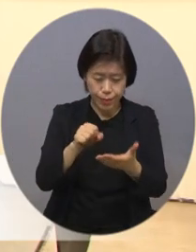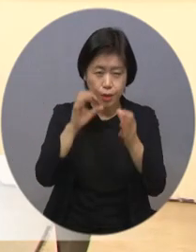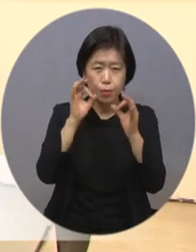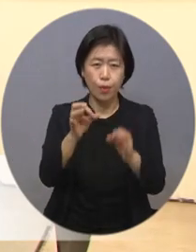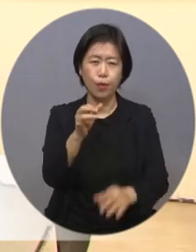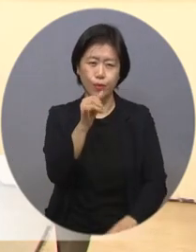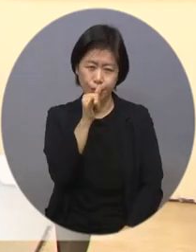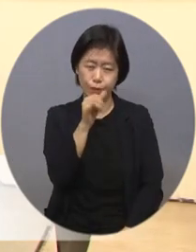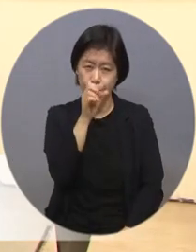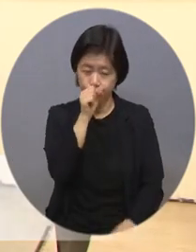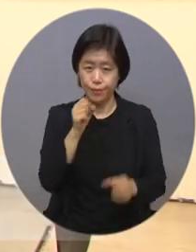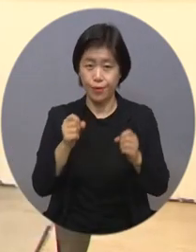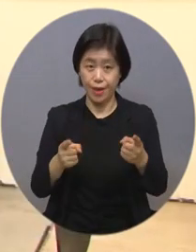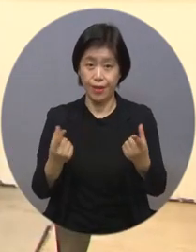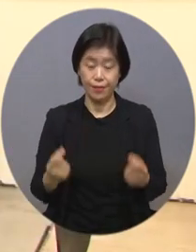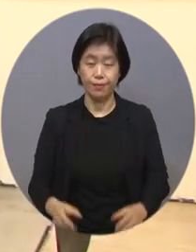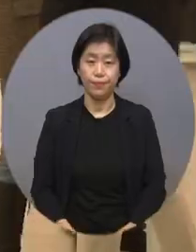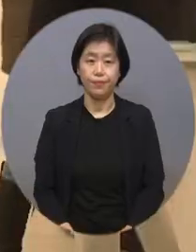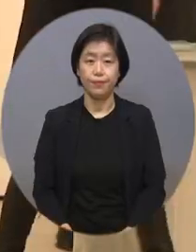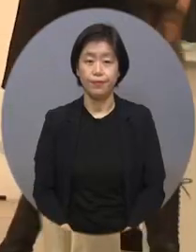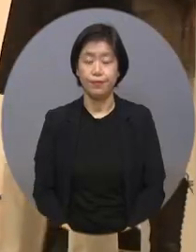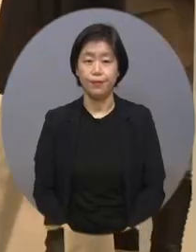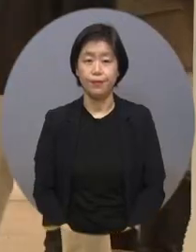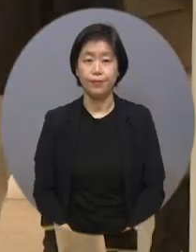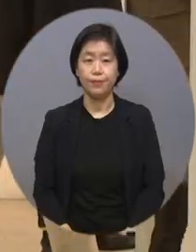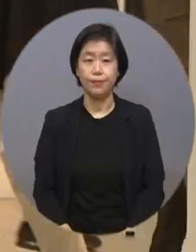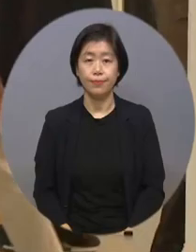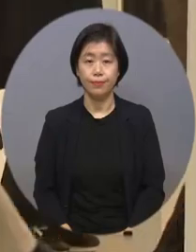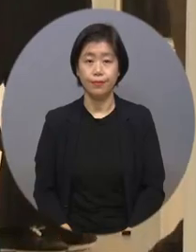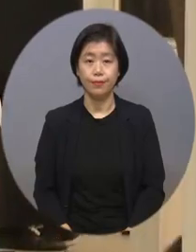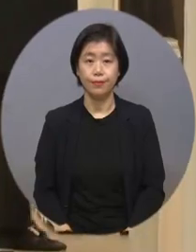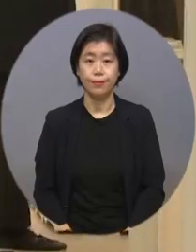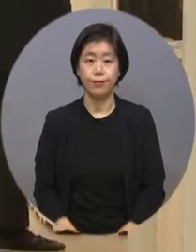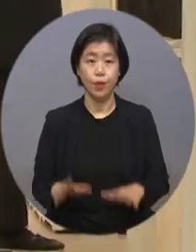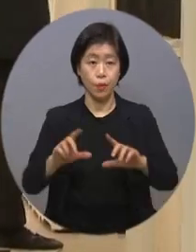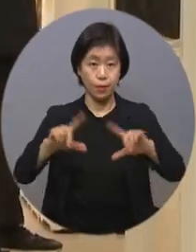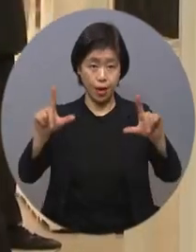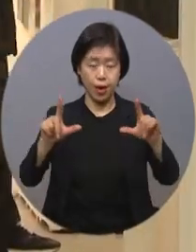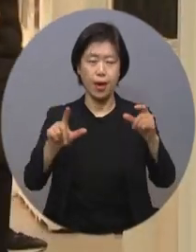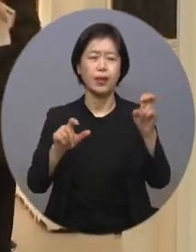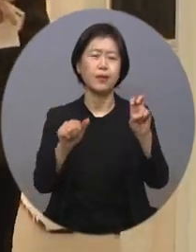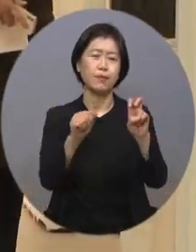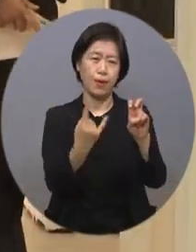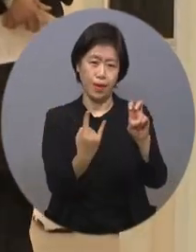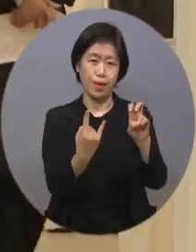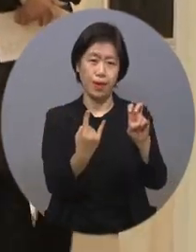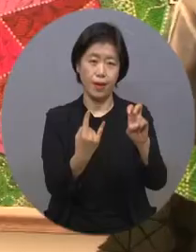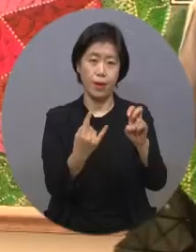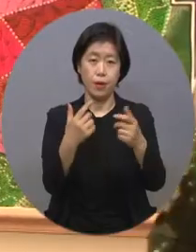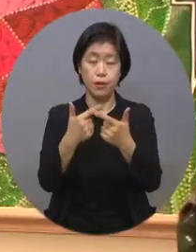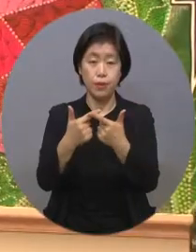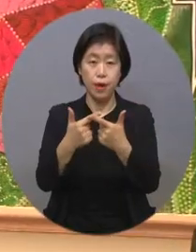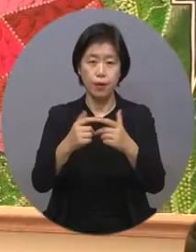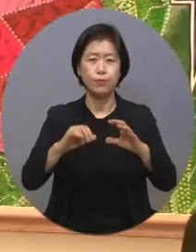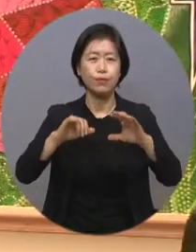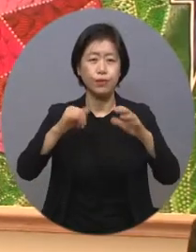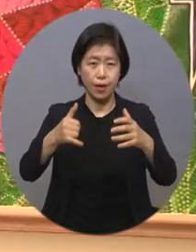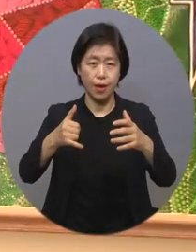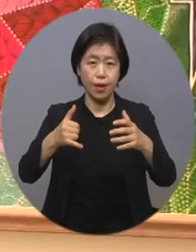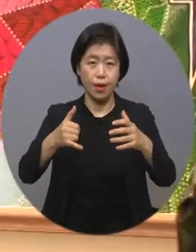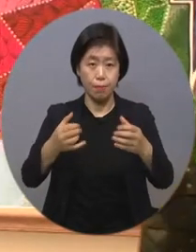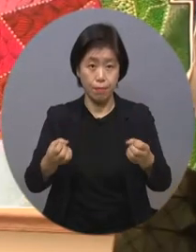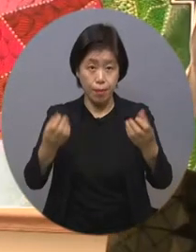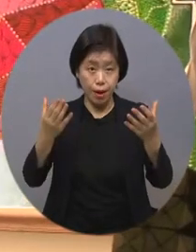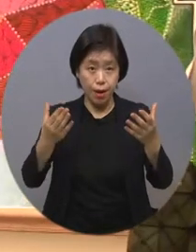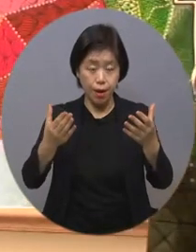좋은 계기가 될것 같습니다 예 한편 올해로 20회를 맞이하는 부산 국제 아트 페어 는 한국을 비롯한